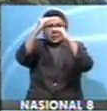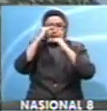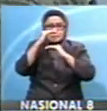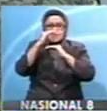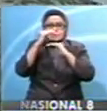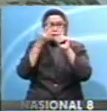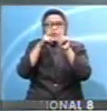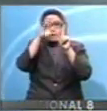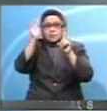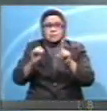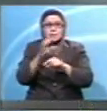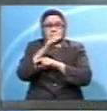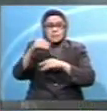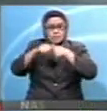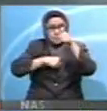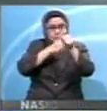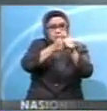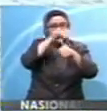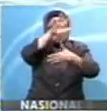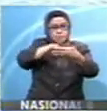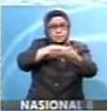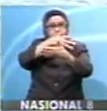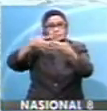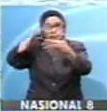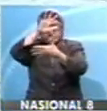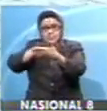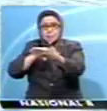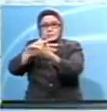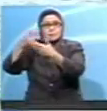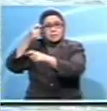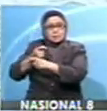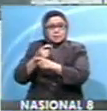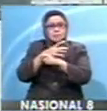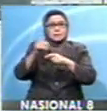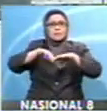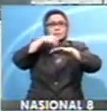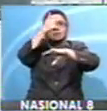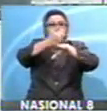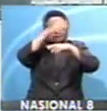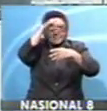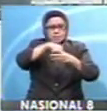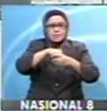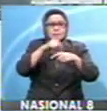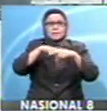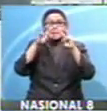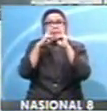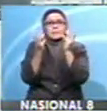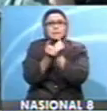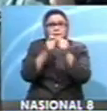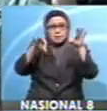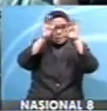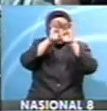12% dan mengikut jadual ditetapkan pembinaan merangkumi tiga bengkel utama dengan kerja selenggara peratan